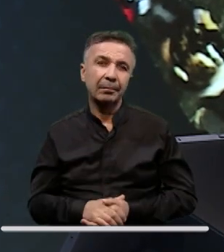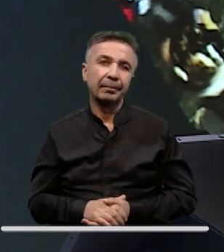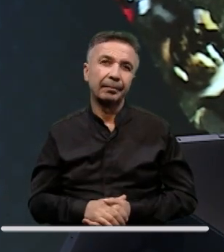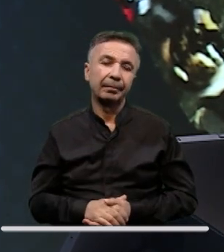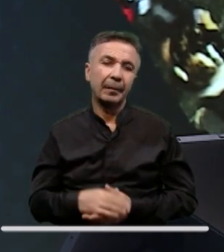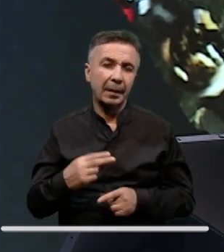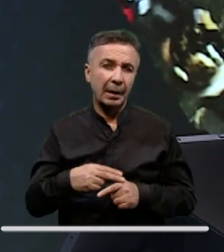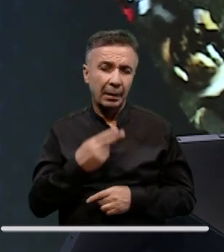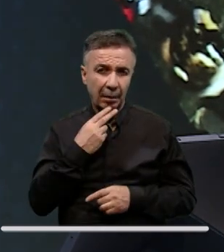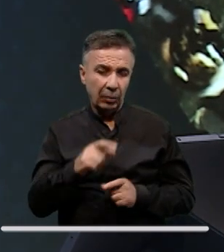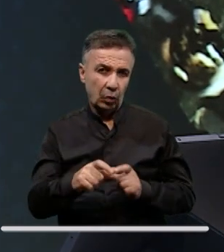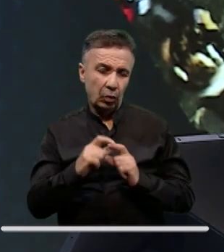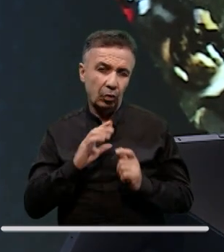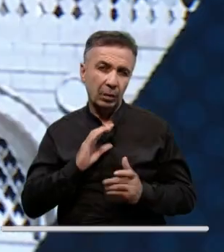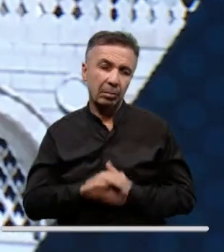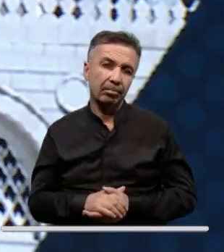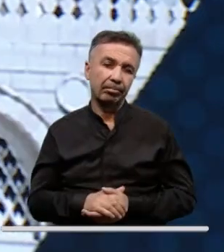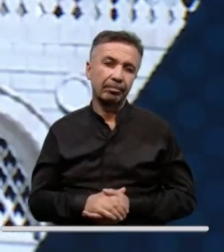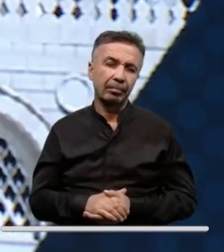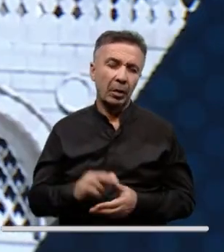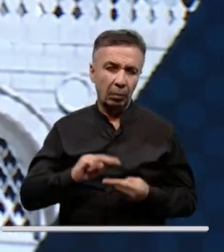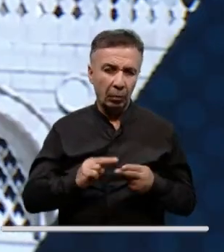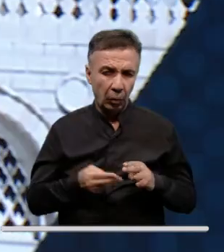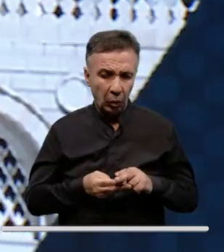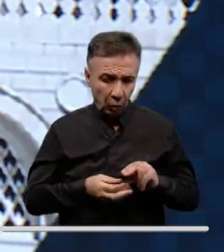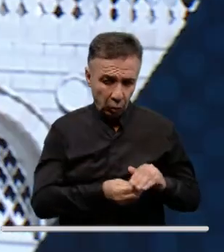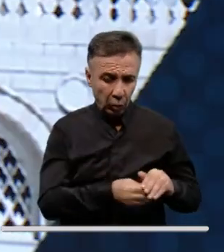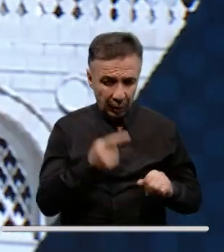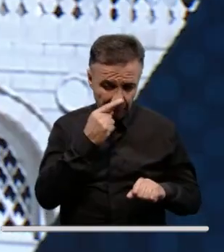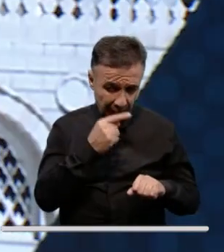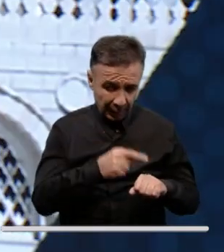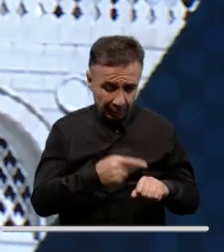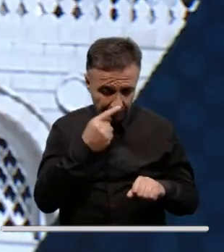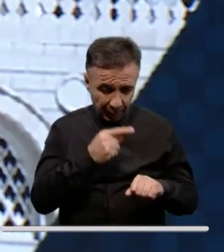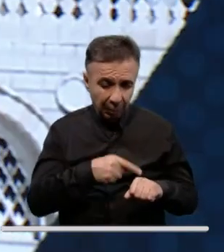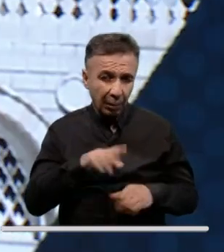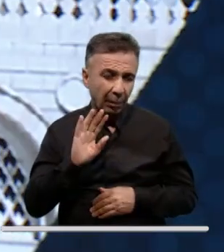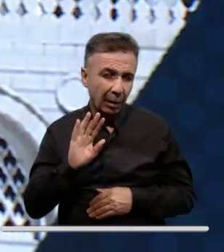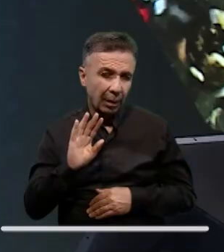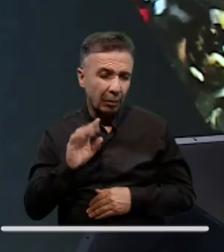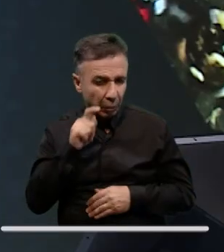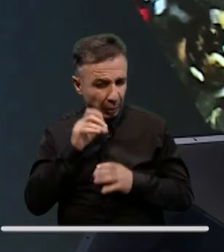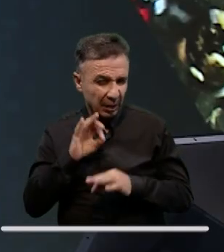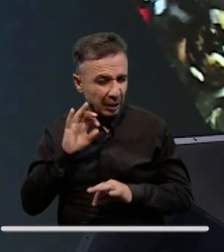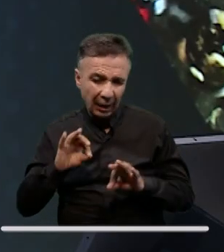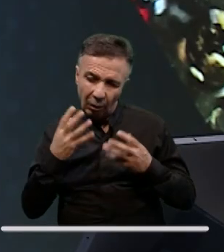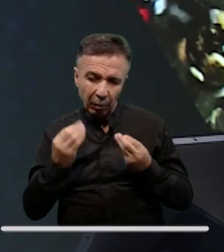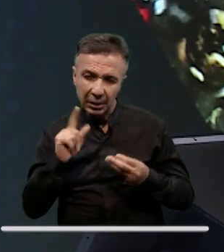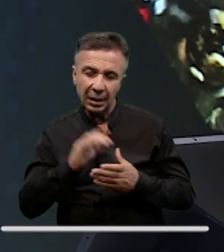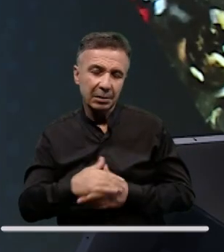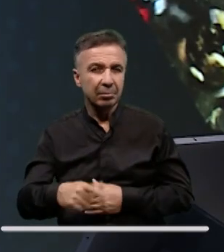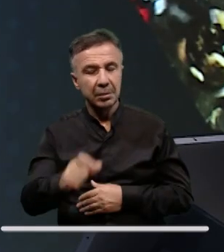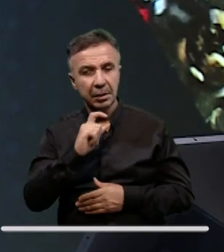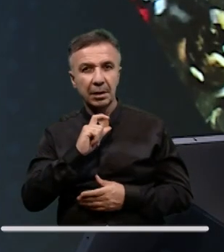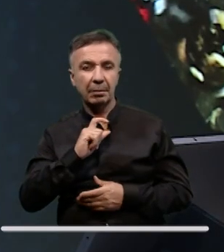Zeynep Hanım'ın sorusu birkaç boyutlu büyüğe inanıp inanmama noktasında kişinin Bir Müslümanın tavrı ne olmalı bu soruyu evvela bir cevaplandıralım